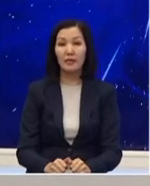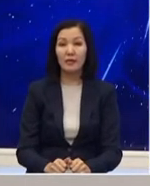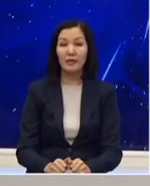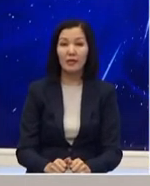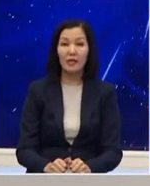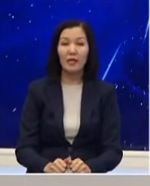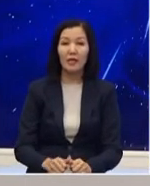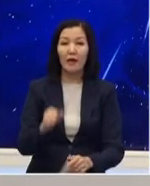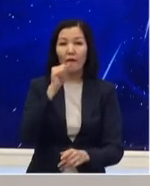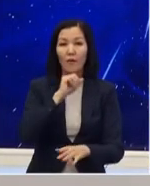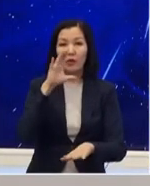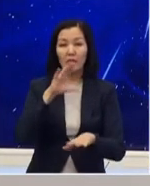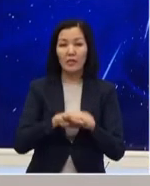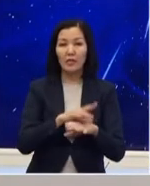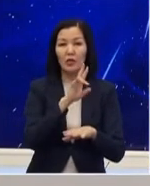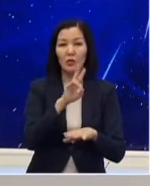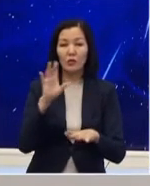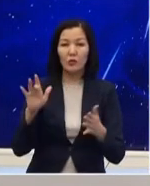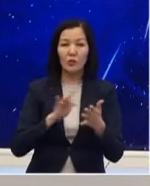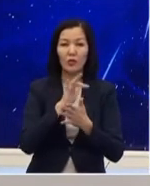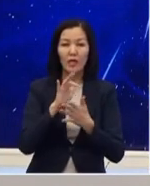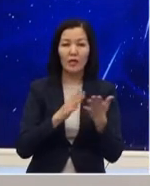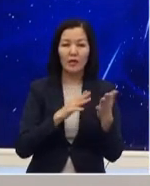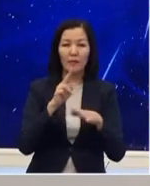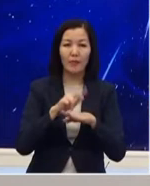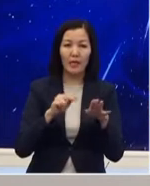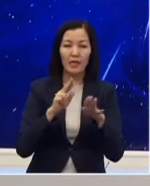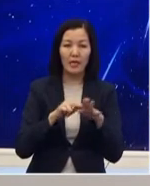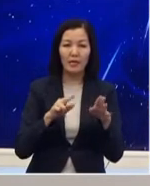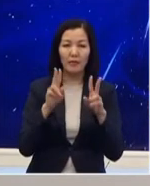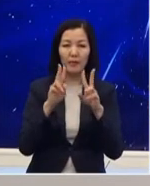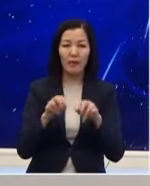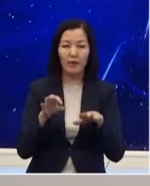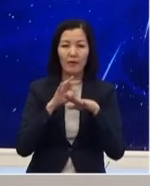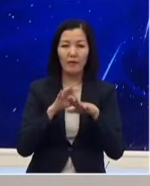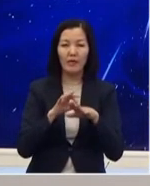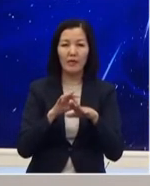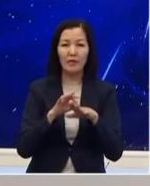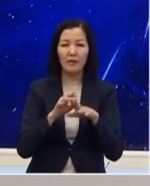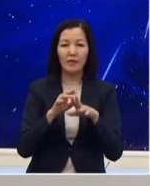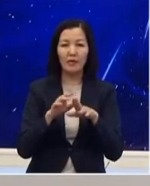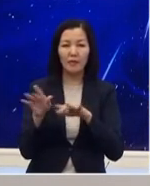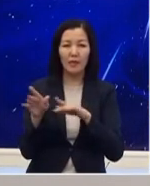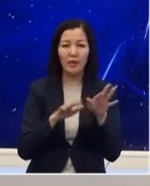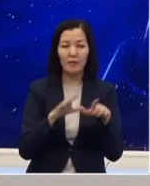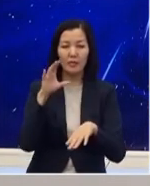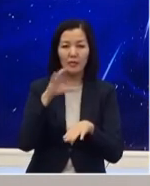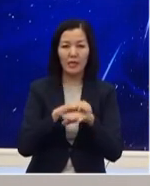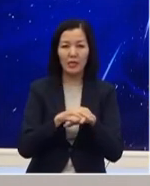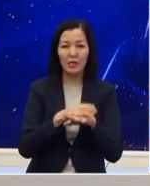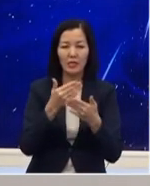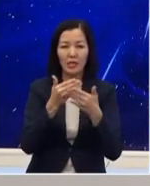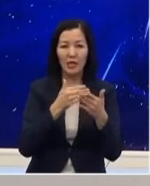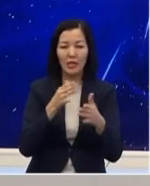Серийного вора задержали в Нур-Султане. Сотрудниками полиции при проведении оперативно-розыскных мероприятий задержан